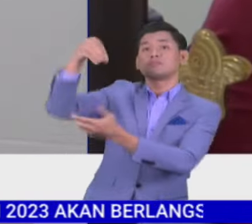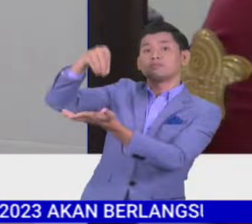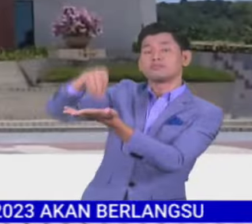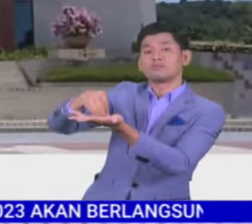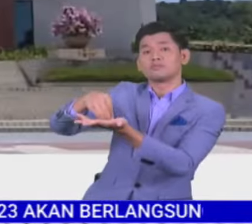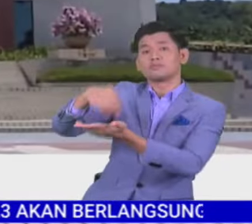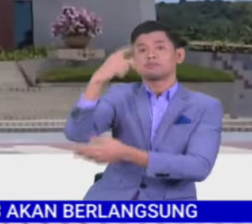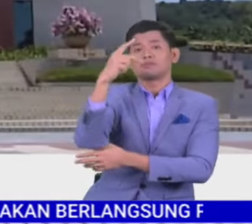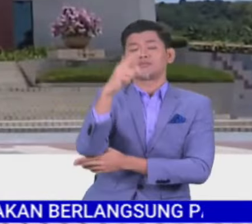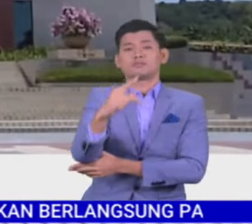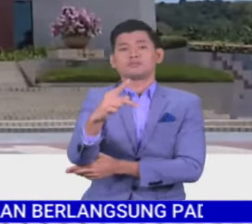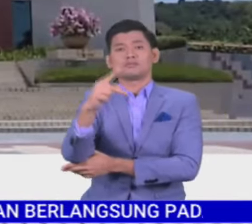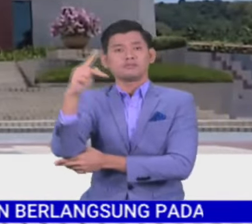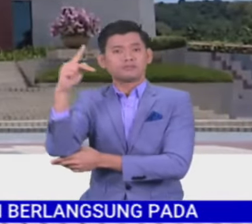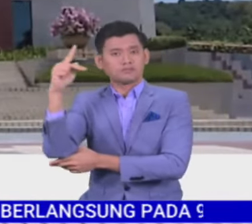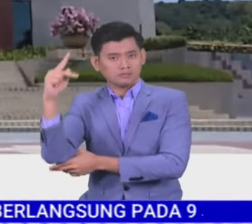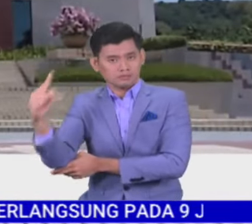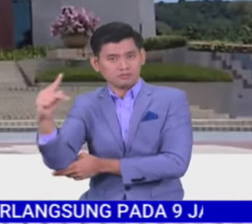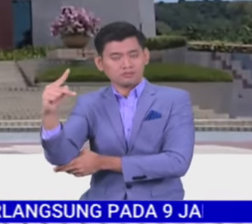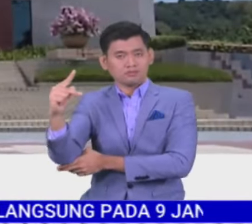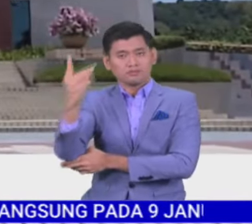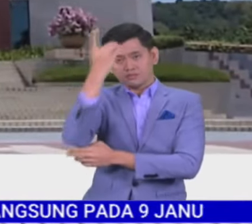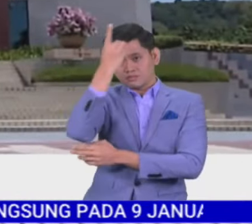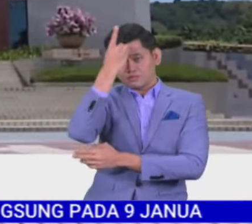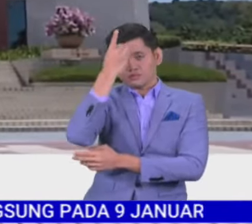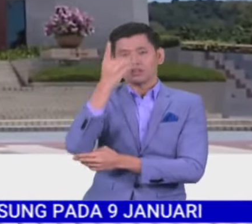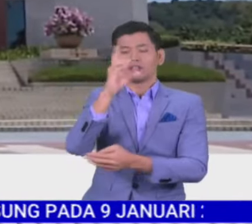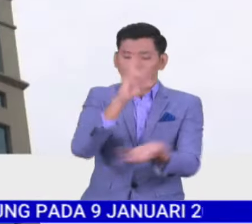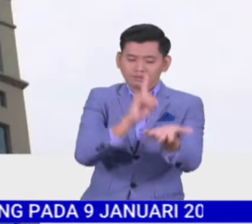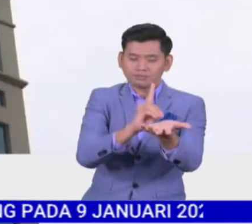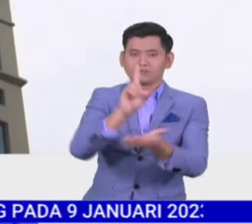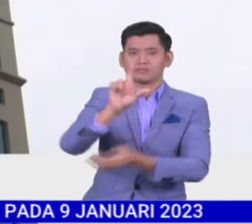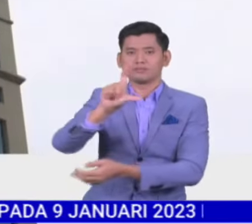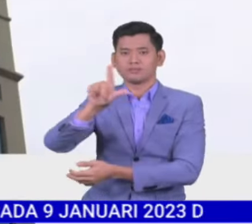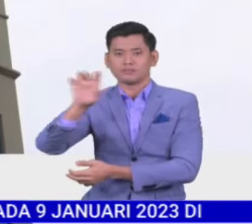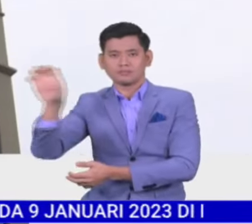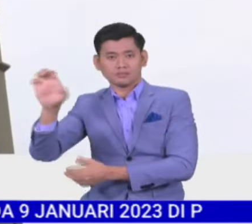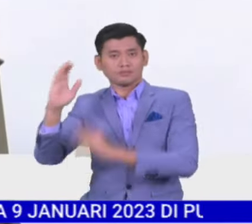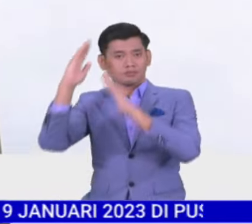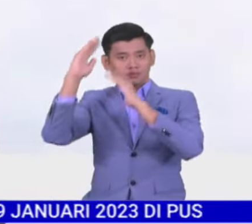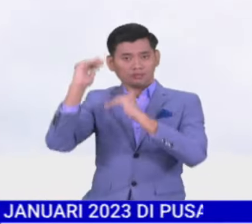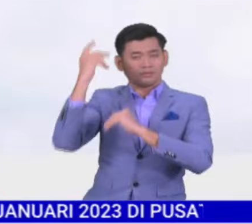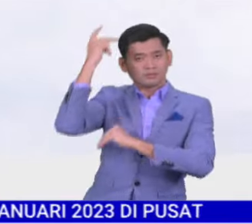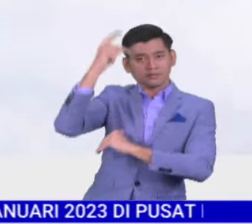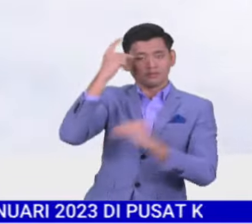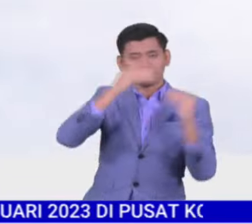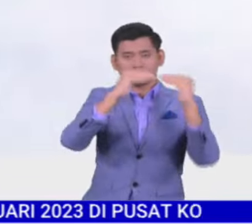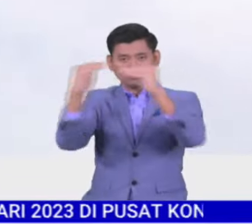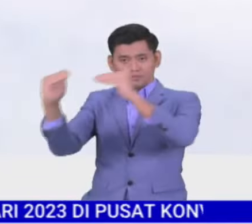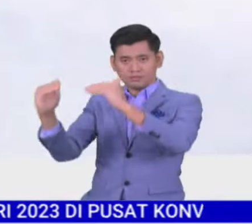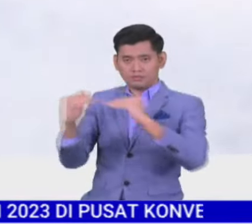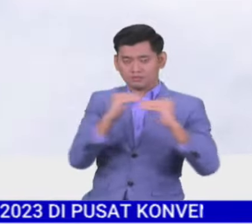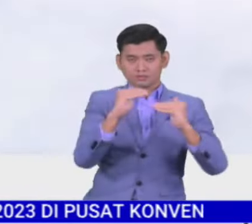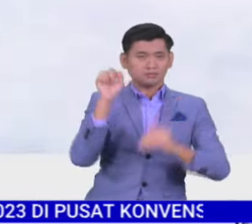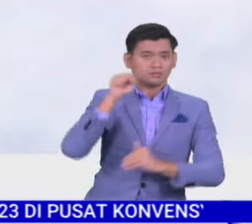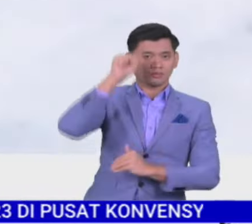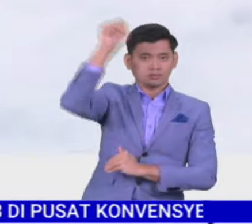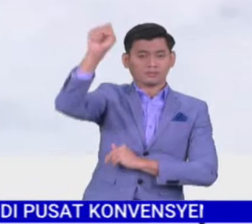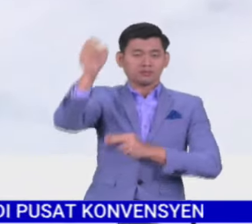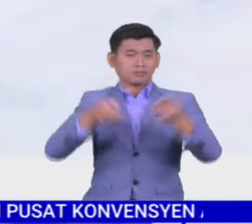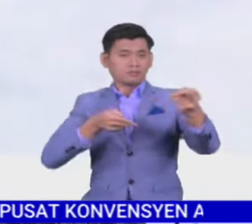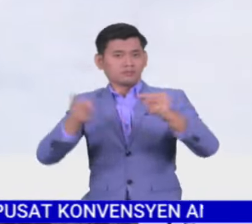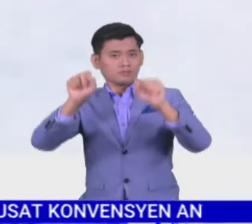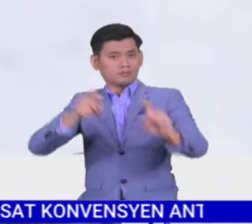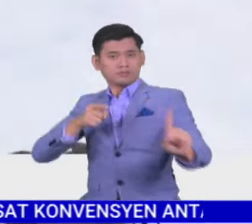Kinabalu dokterli berharap kestabilan politik di negeri ini dapat dicapai segera agar usaha dapat ditumpukan